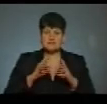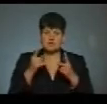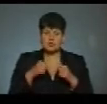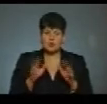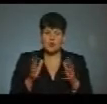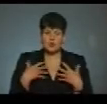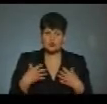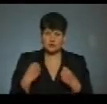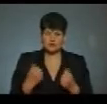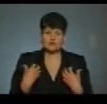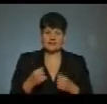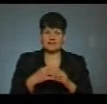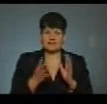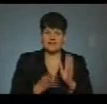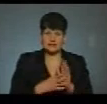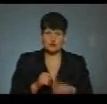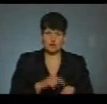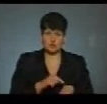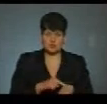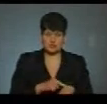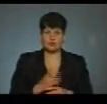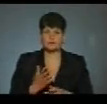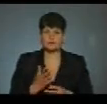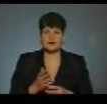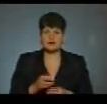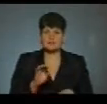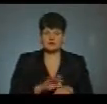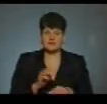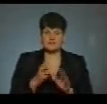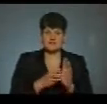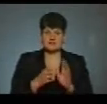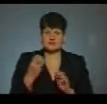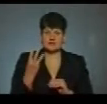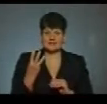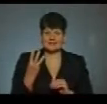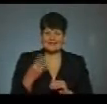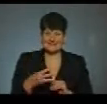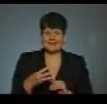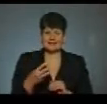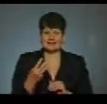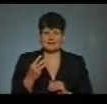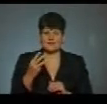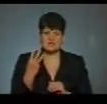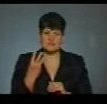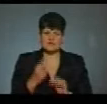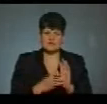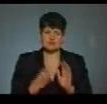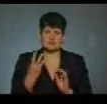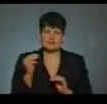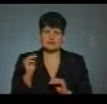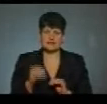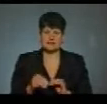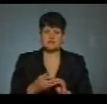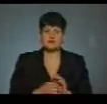організації охорони здоров'я, на 19 годину на коронавірус захворіли 803 650 людей з 179 країнах